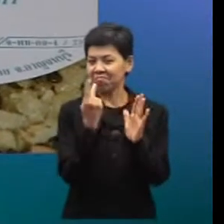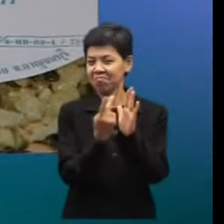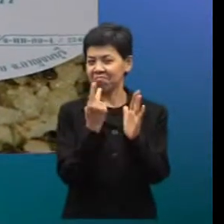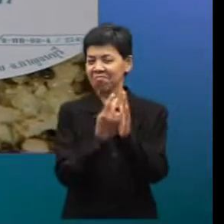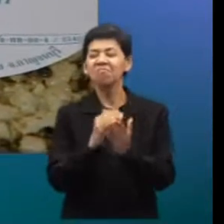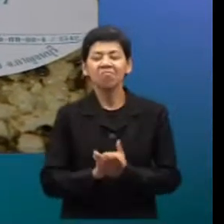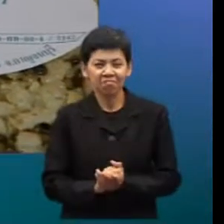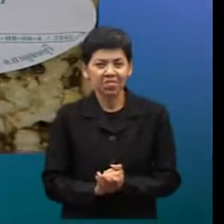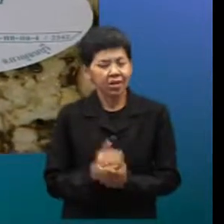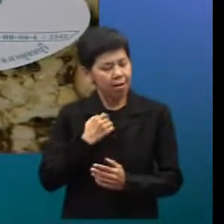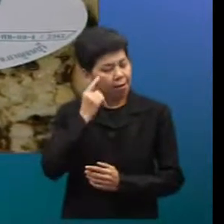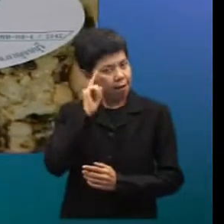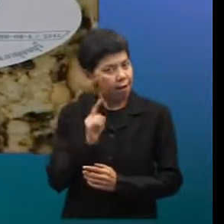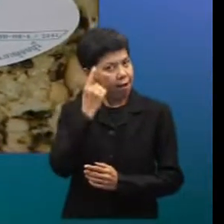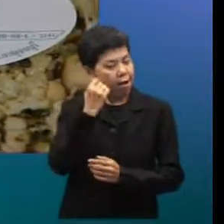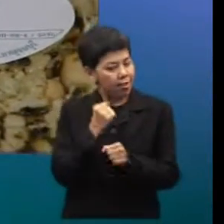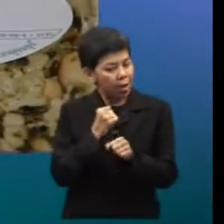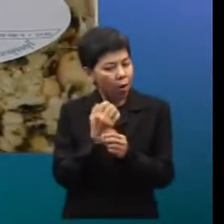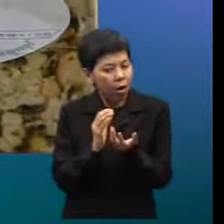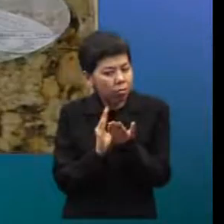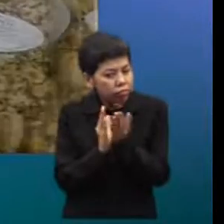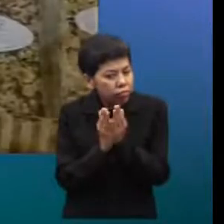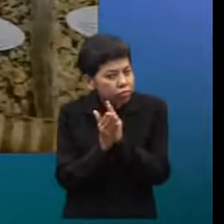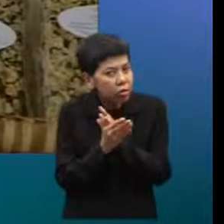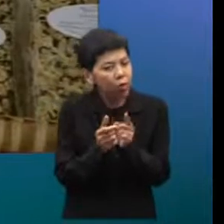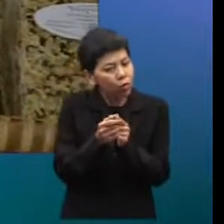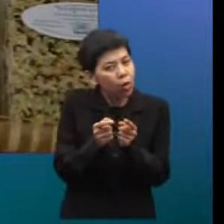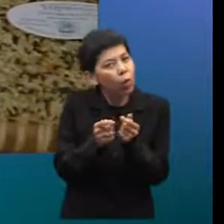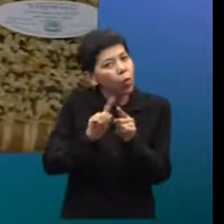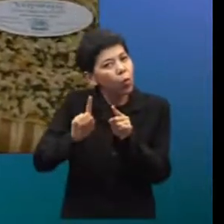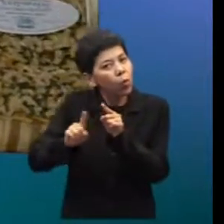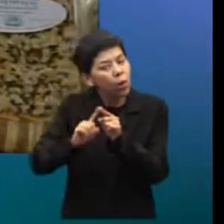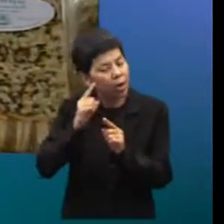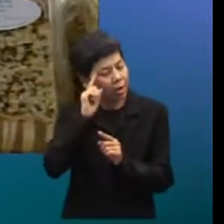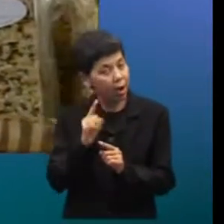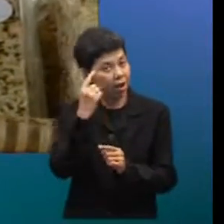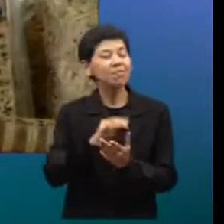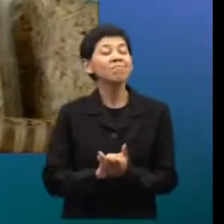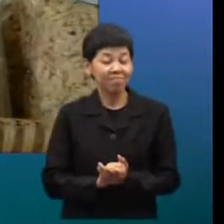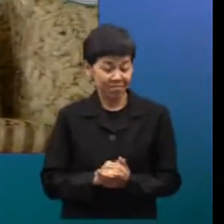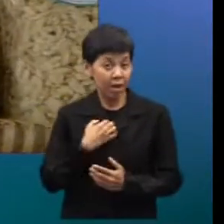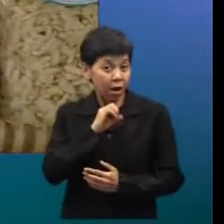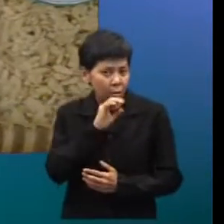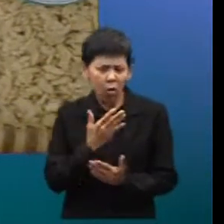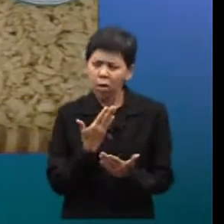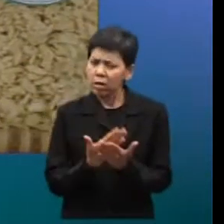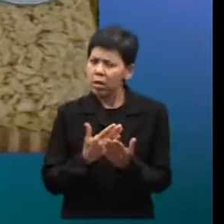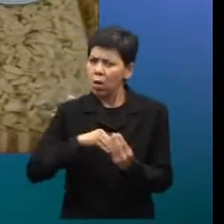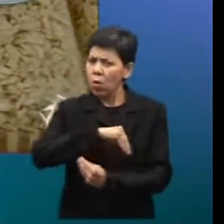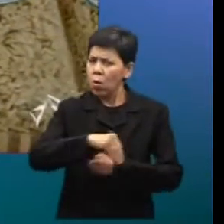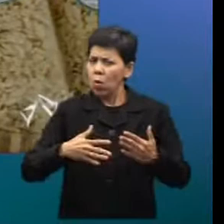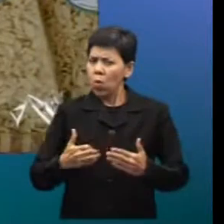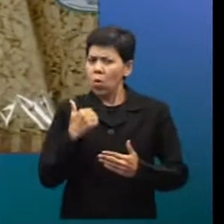บุรีผู้ที่ริเริ่มแปรรูปผลิตภัณฑ์จากธัญพืชมาแล้วกระซิบบอกหน่อยว่ารายได้ดีทีเดียว